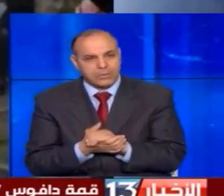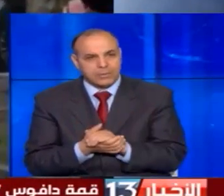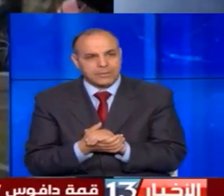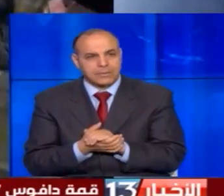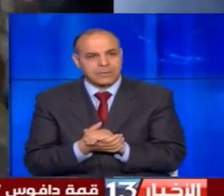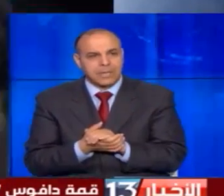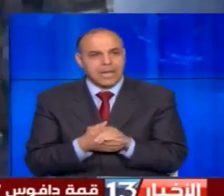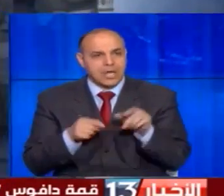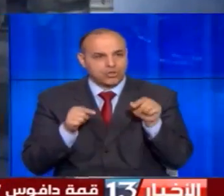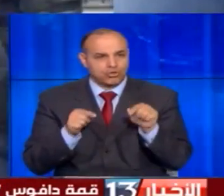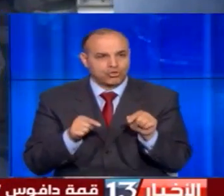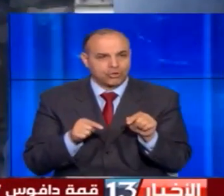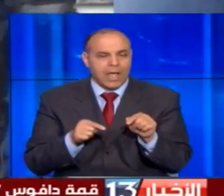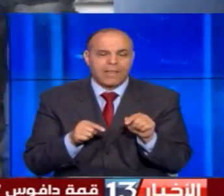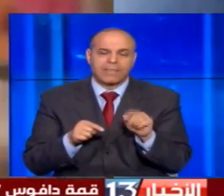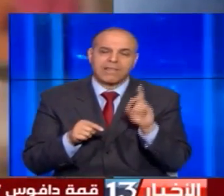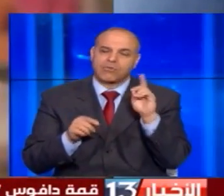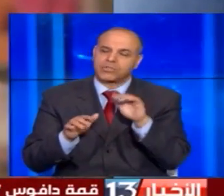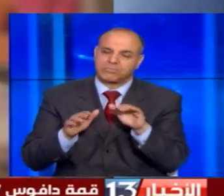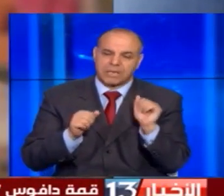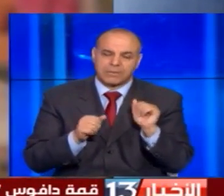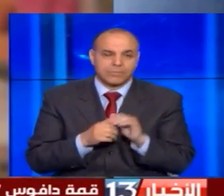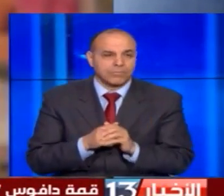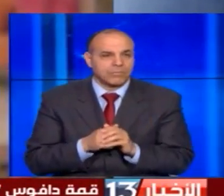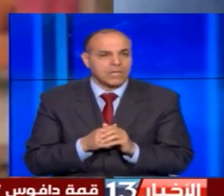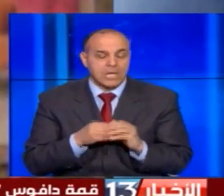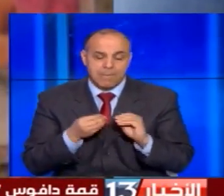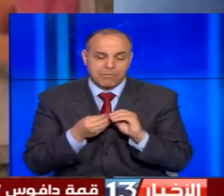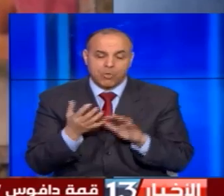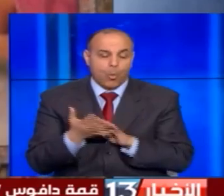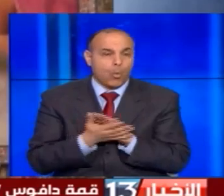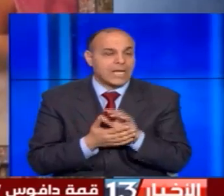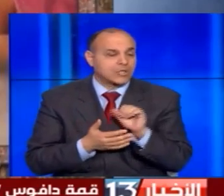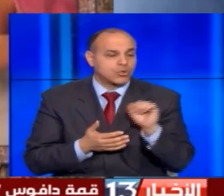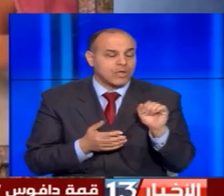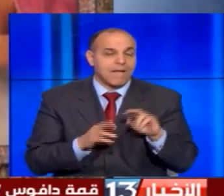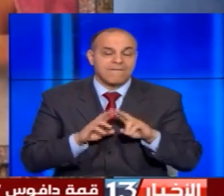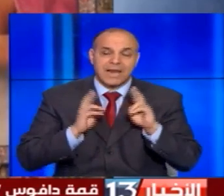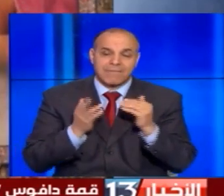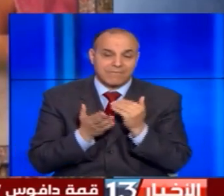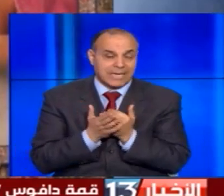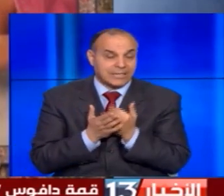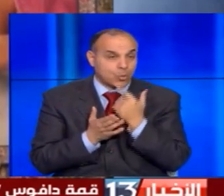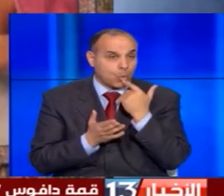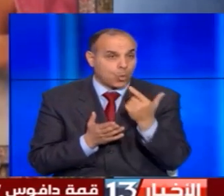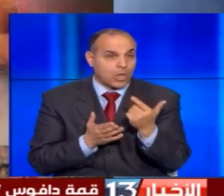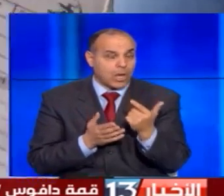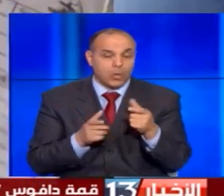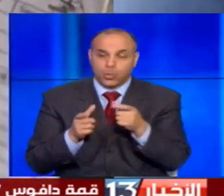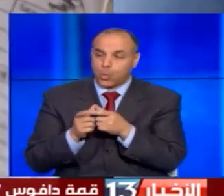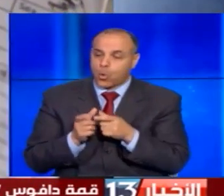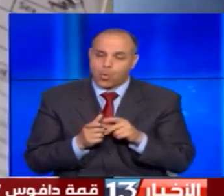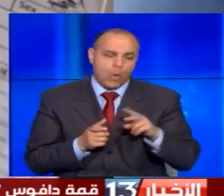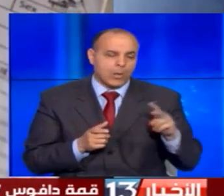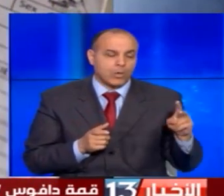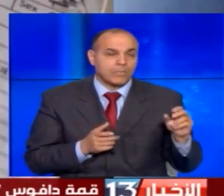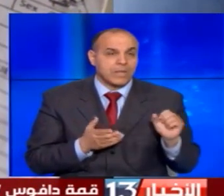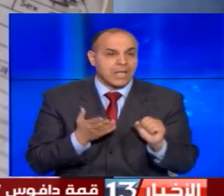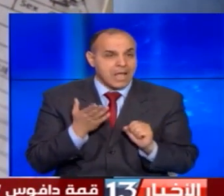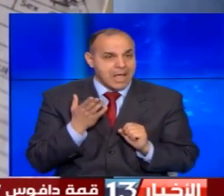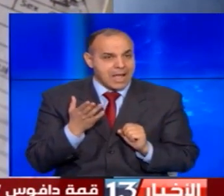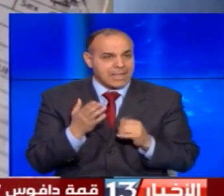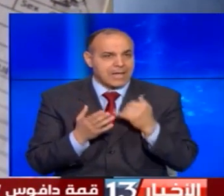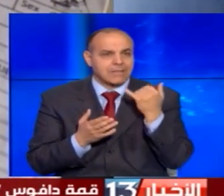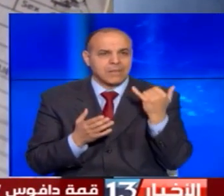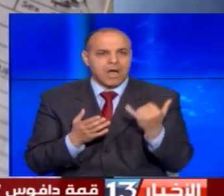عن الحضور إلى دافوس. تصاعد الأزمة الاجتماعية والاقتصادية عبر هذه الدول وغيرها